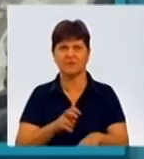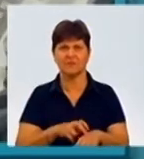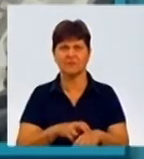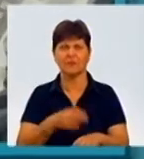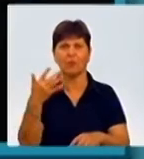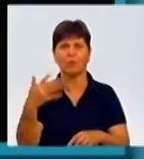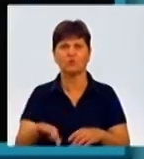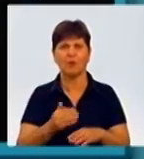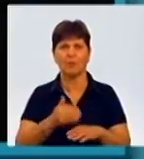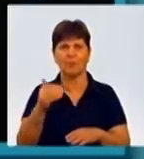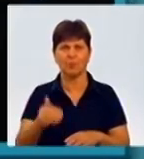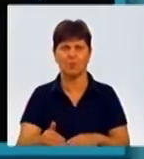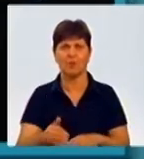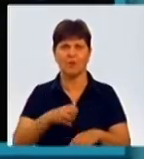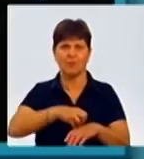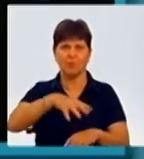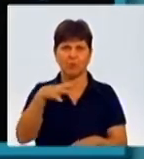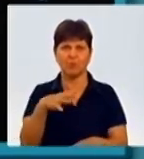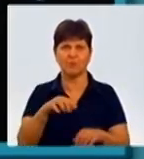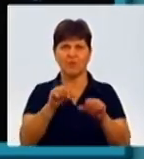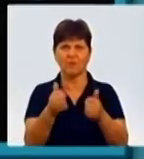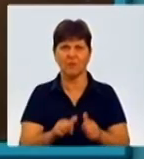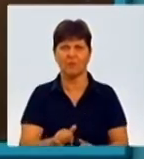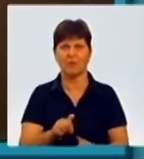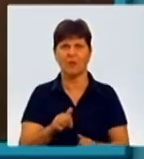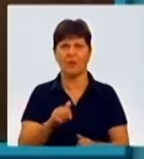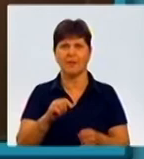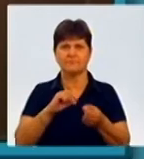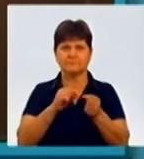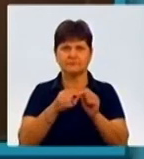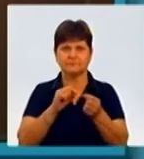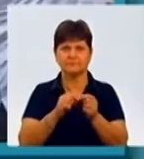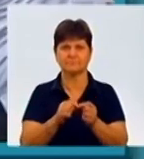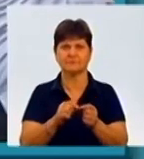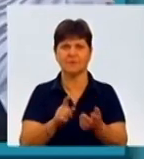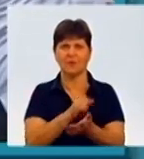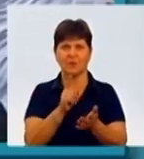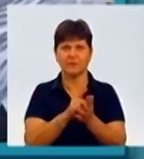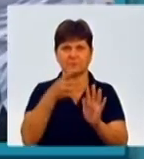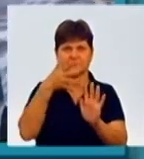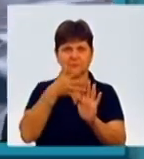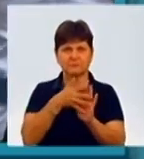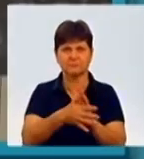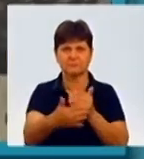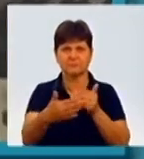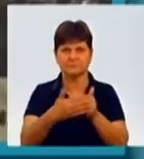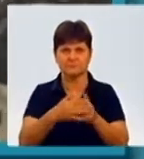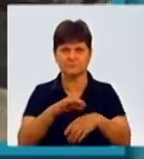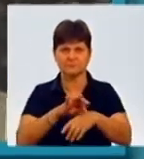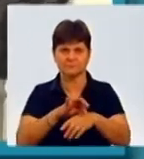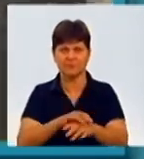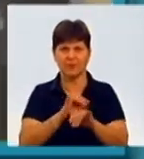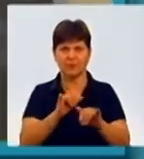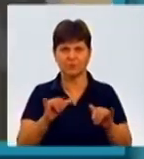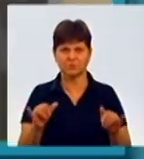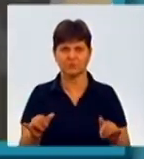пізно. Злоякісні пухлини формуються з аномальних клітин, які мають здатність проникати в найближчі тканини і поширюватись